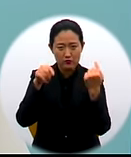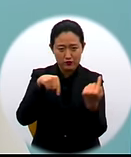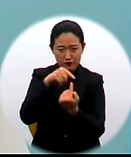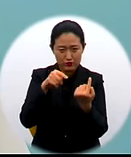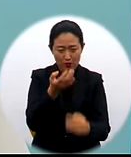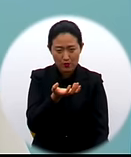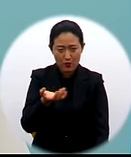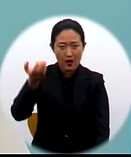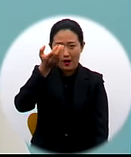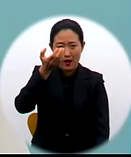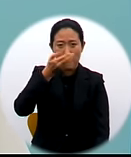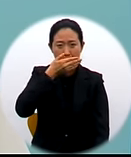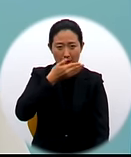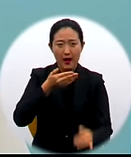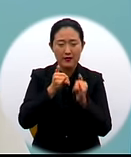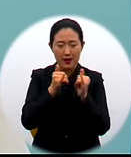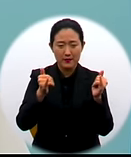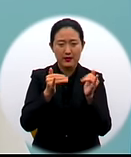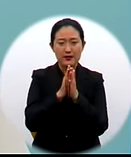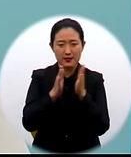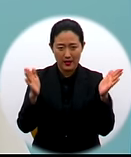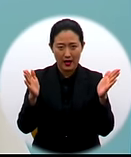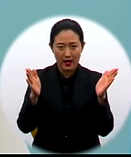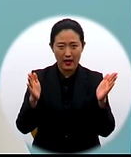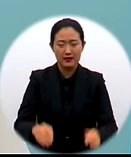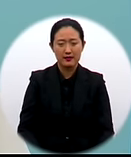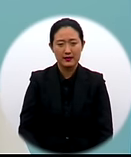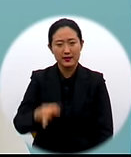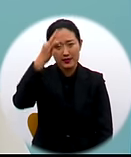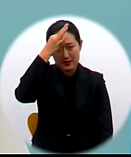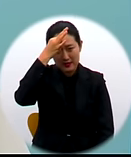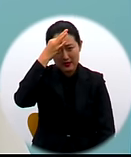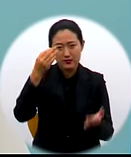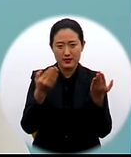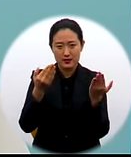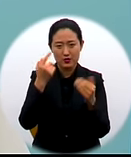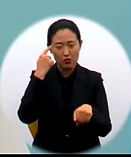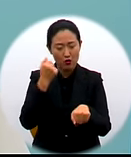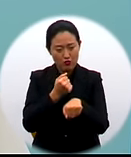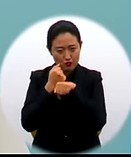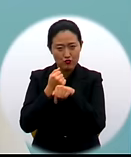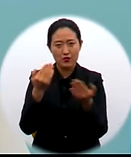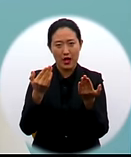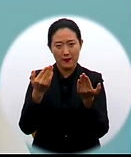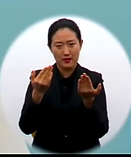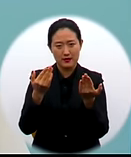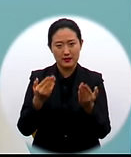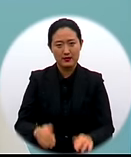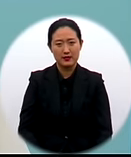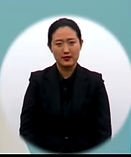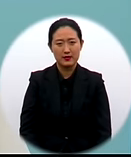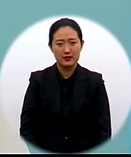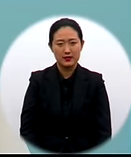들면 기술직이라든지 연구개발직이라든지 좀 중요한 직무들이 생기기 시작하고 그렇지 않더라도